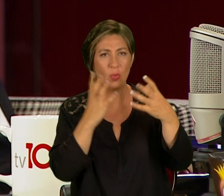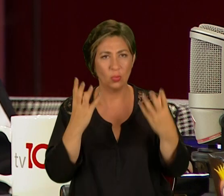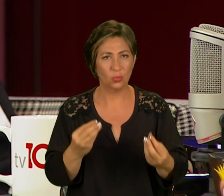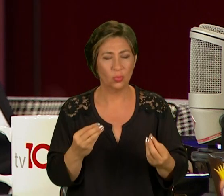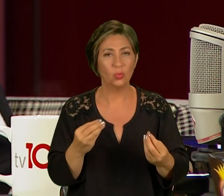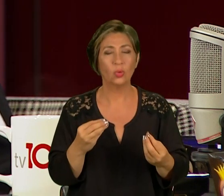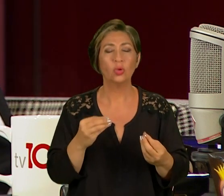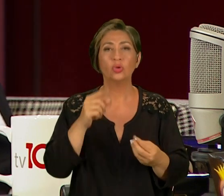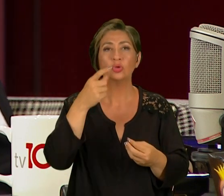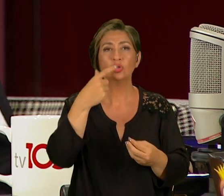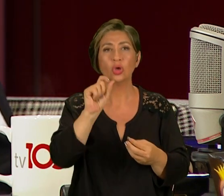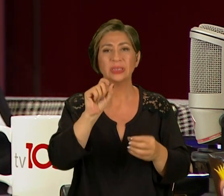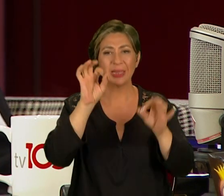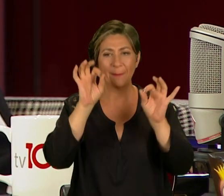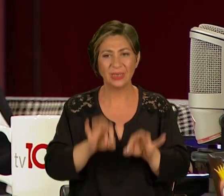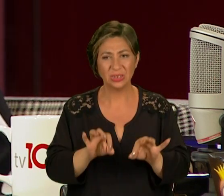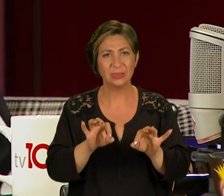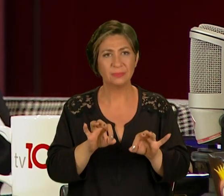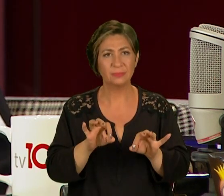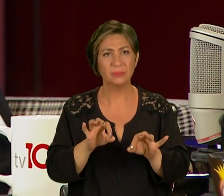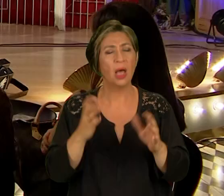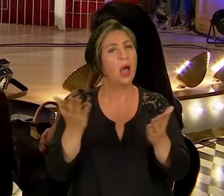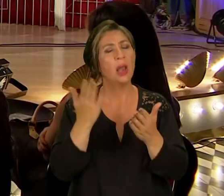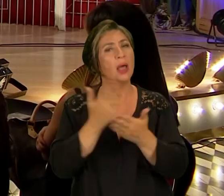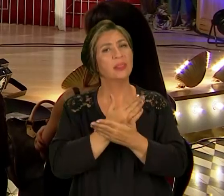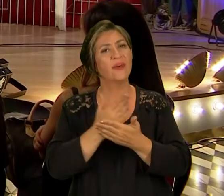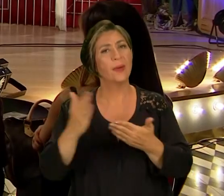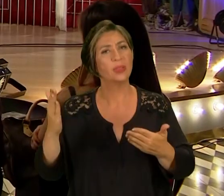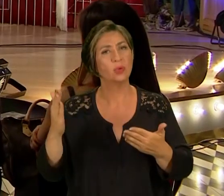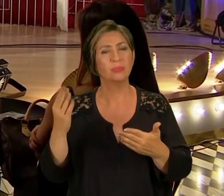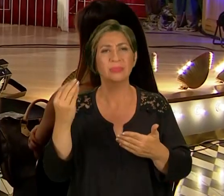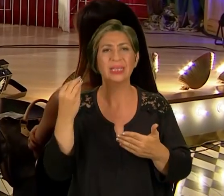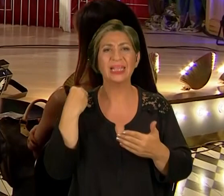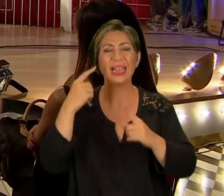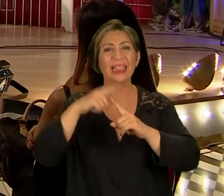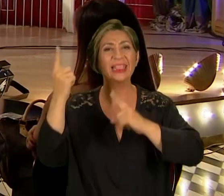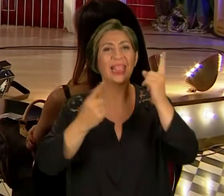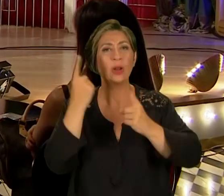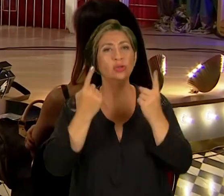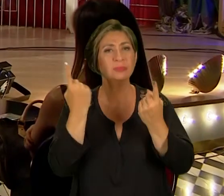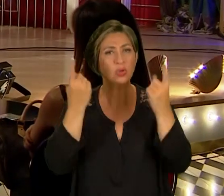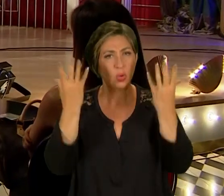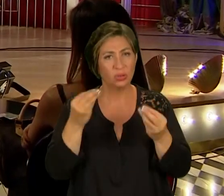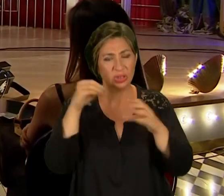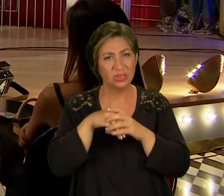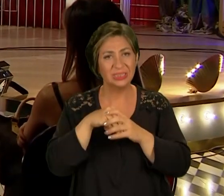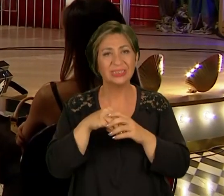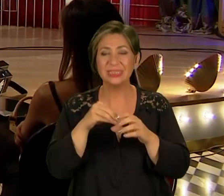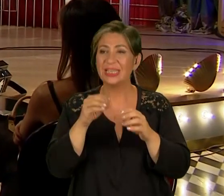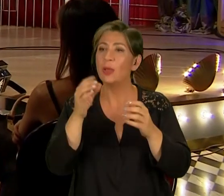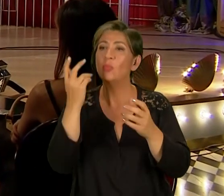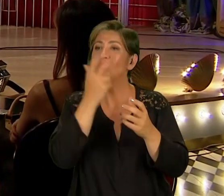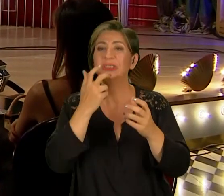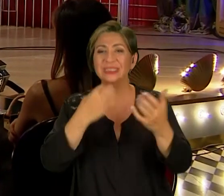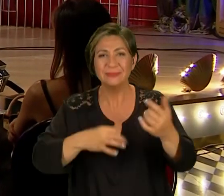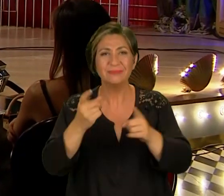Hmm. 90'ların başında başladım. Hala da devam ediyor. Yeni bir teknolojik bir şey olduğu için saz seçimi önemli